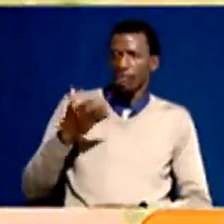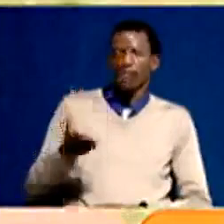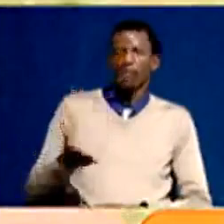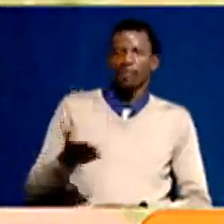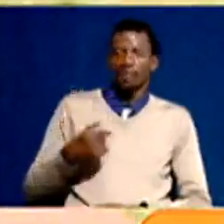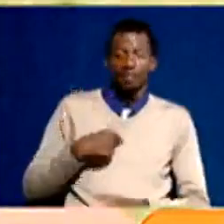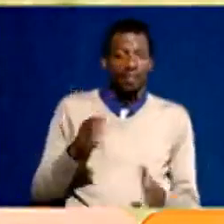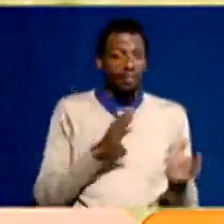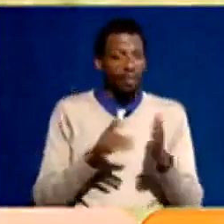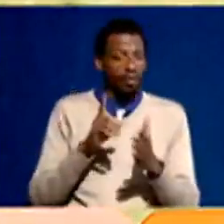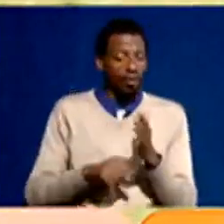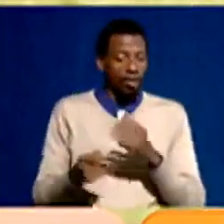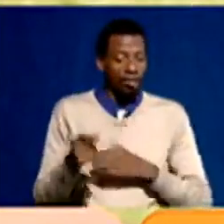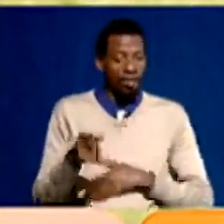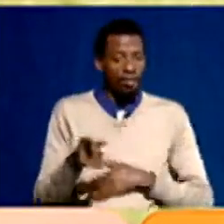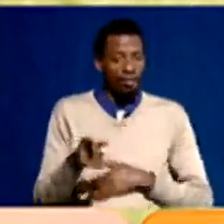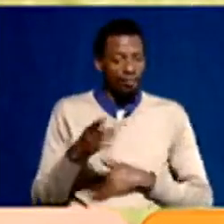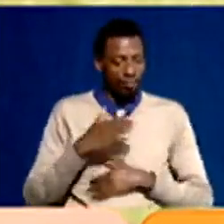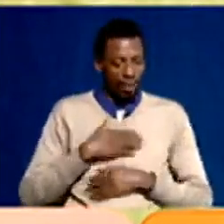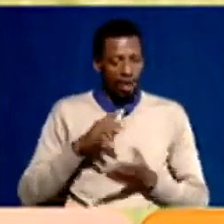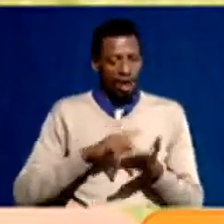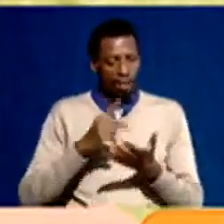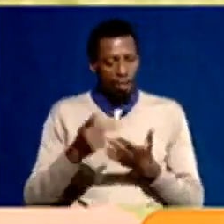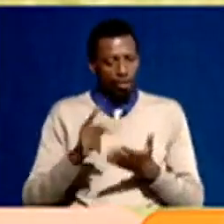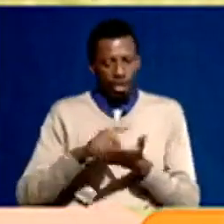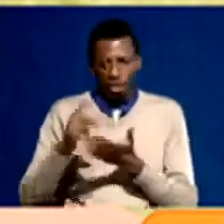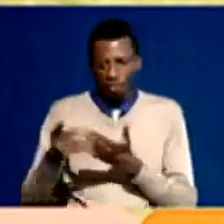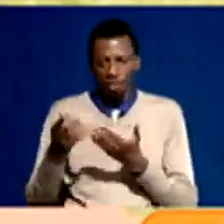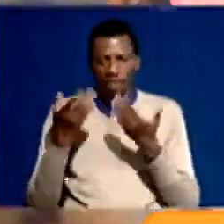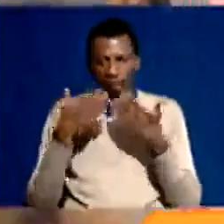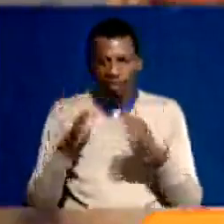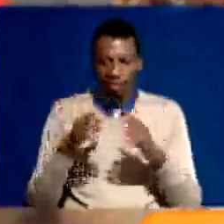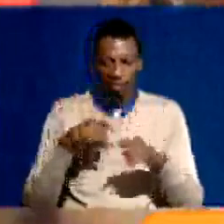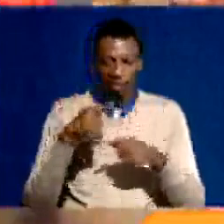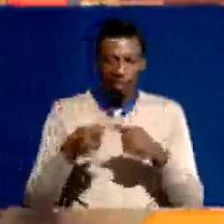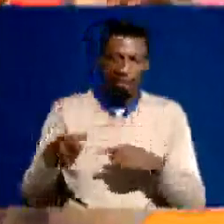ni kumalizia miradi na kuongeza kwa biashara yangu.